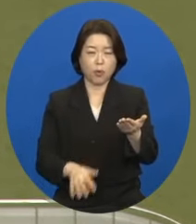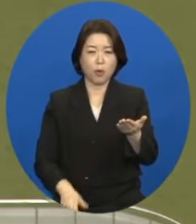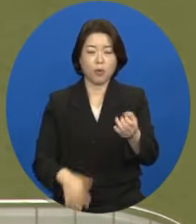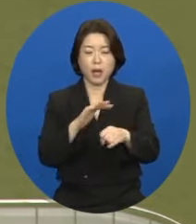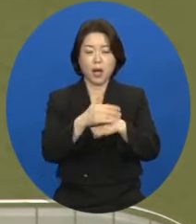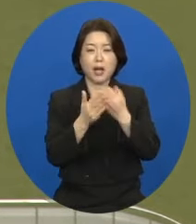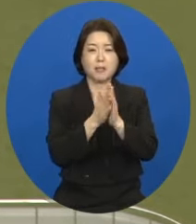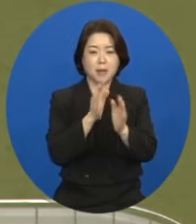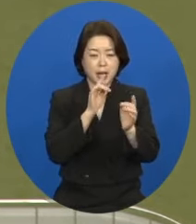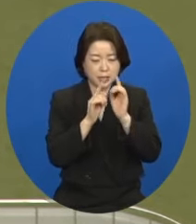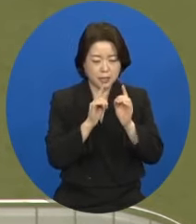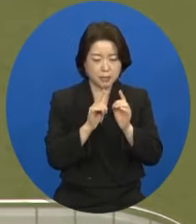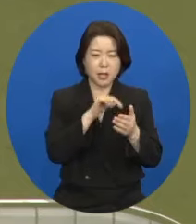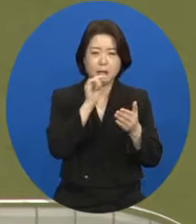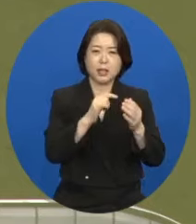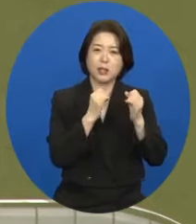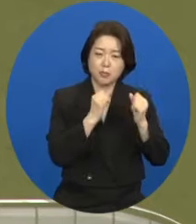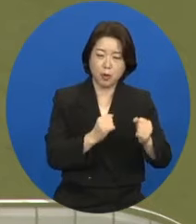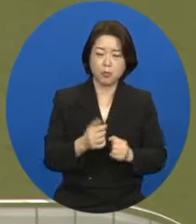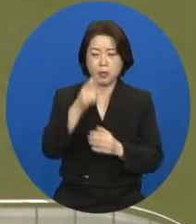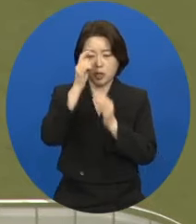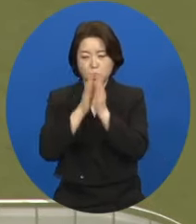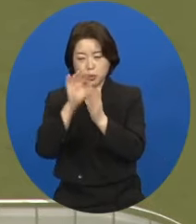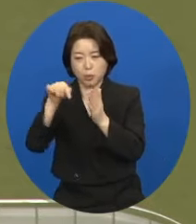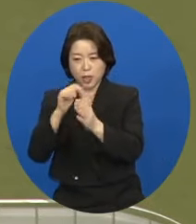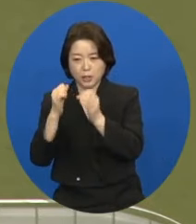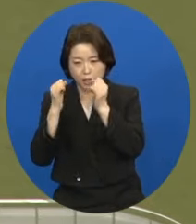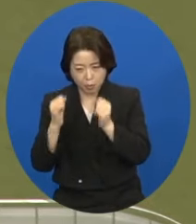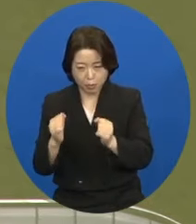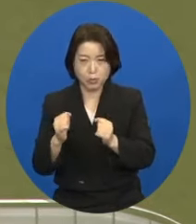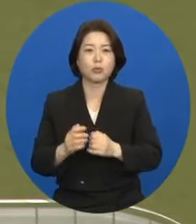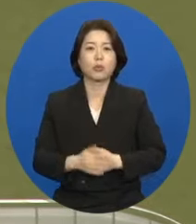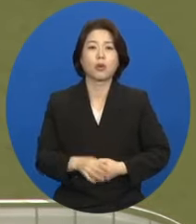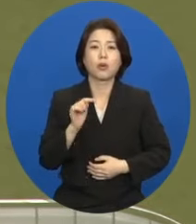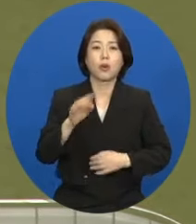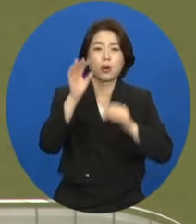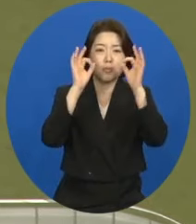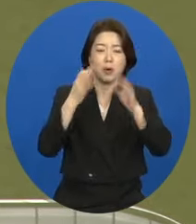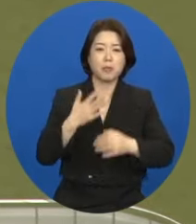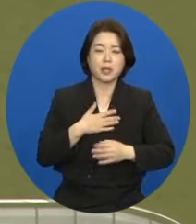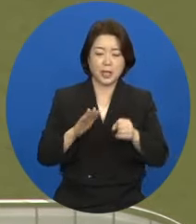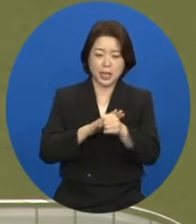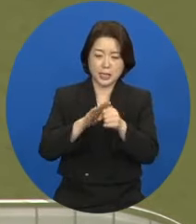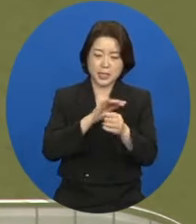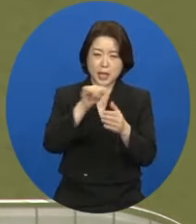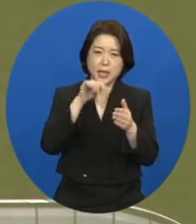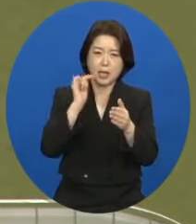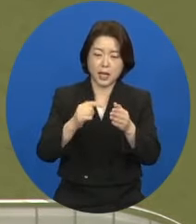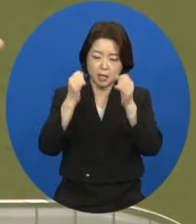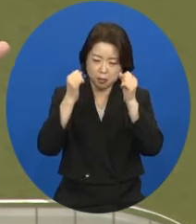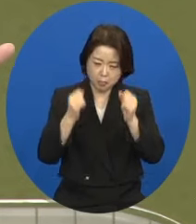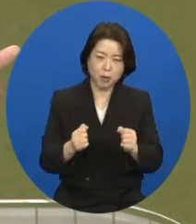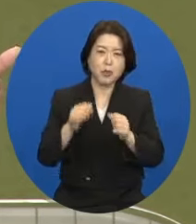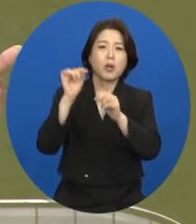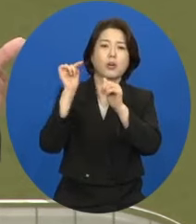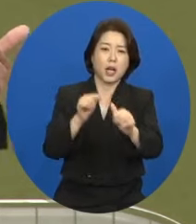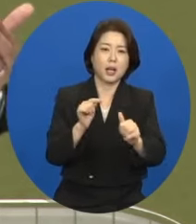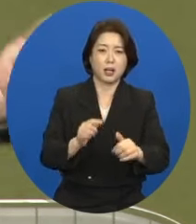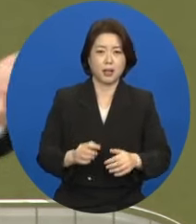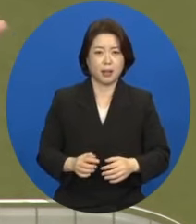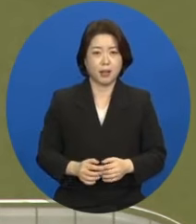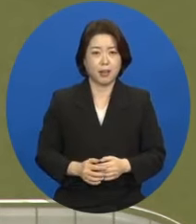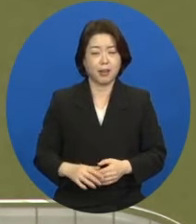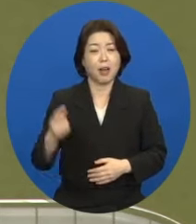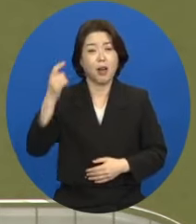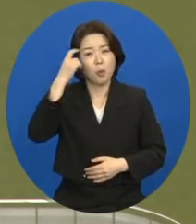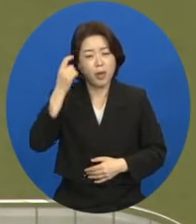말씀 안에 묵상하며 머무르고, 기도 가운데 머무르고, 그 다음에 거기 보면 내 사랑 안에 머물러 있어라.